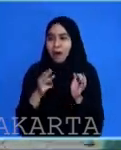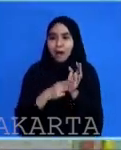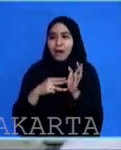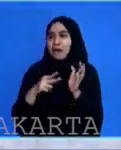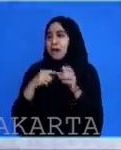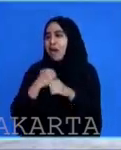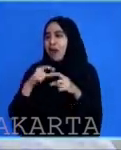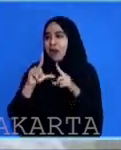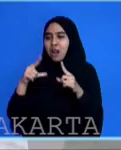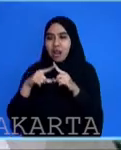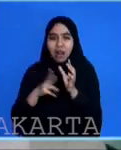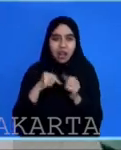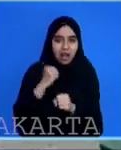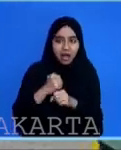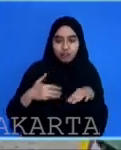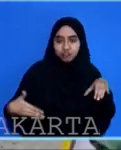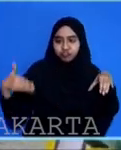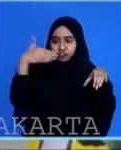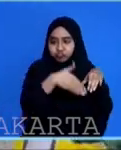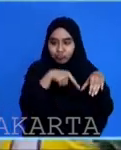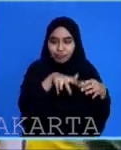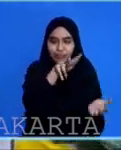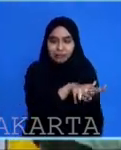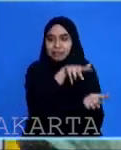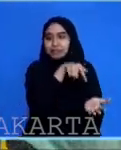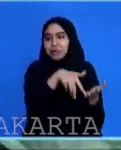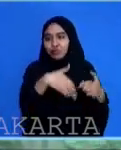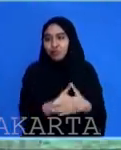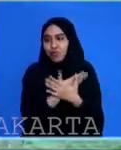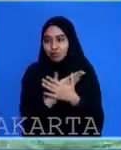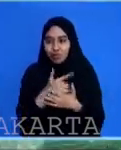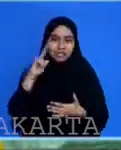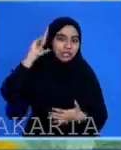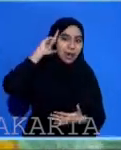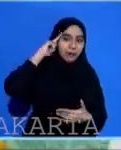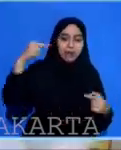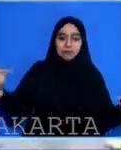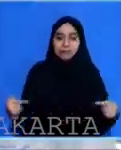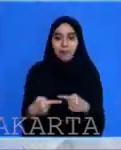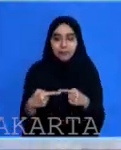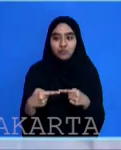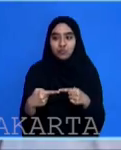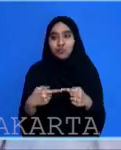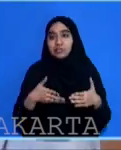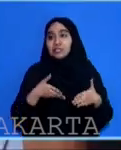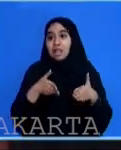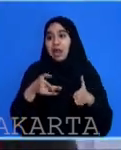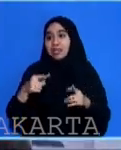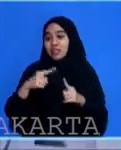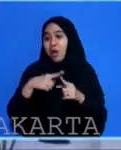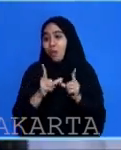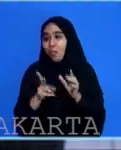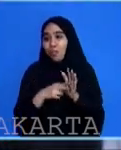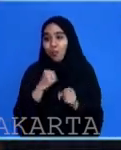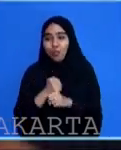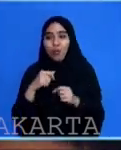ruas Jalan Tawangalang yang menghubungkan Kabupaten Gunung Kidul dengan Kabupaten Sleman. Ruas Jalan Tawangalang dibangun